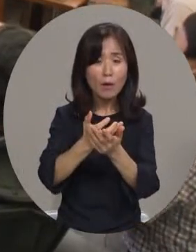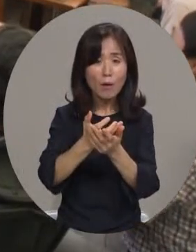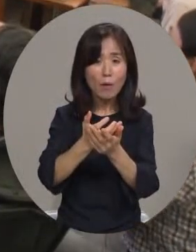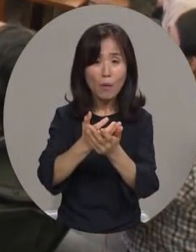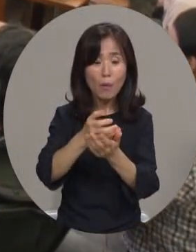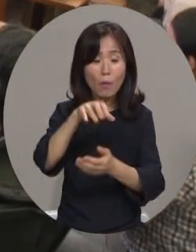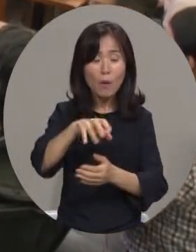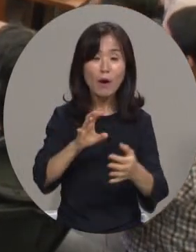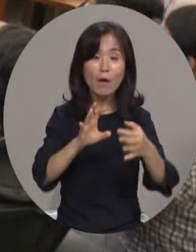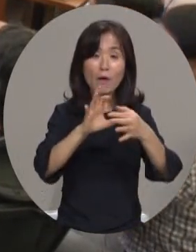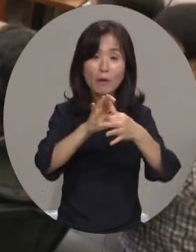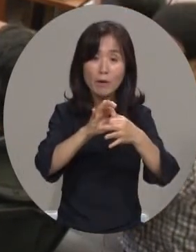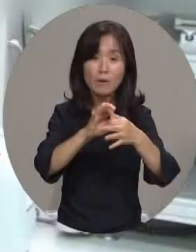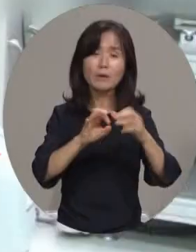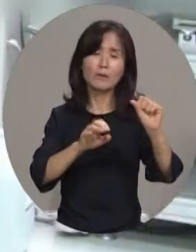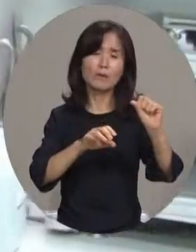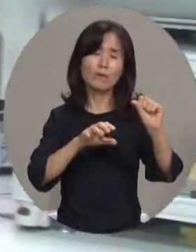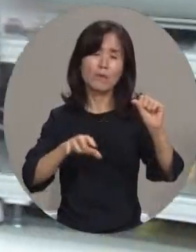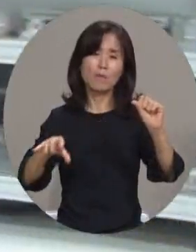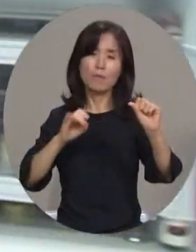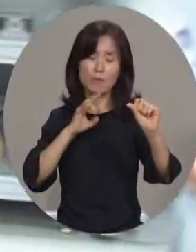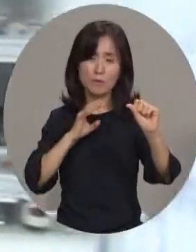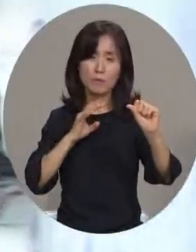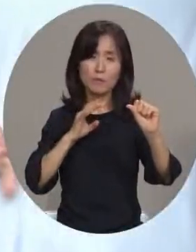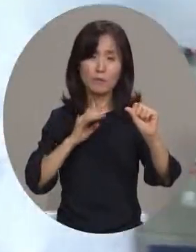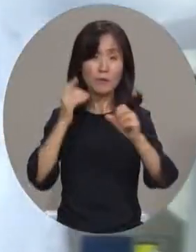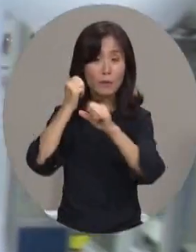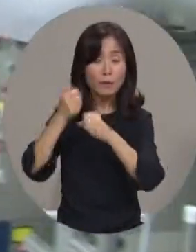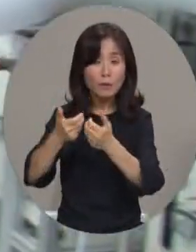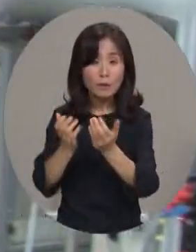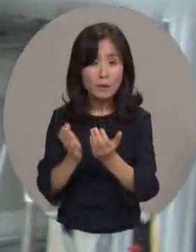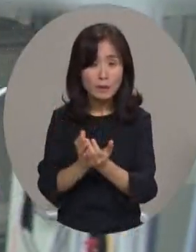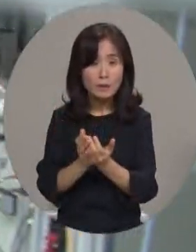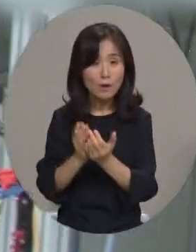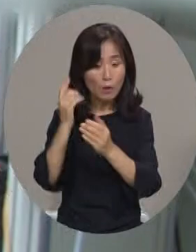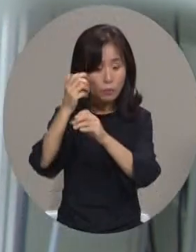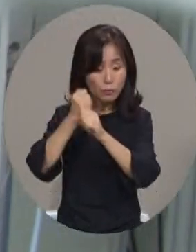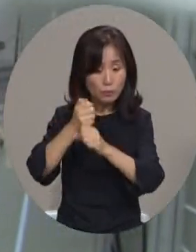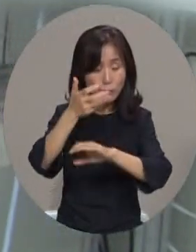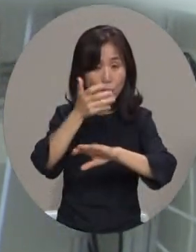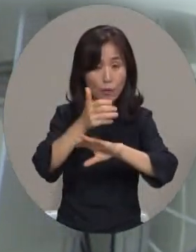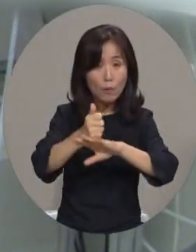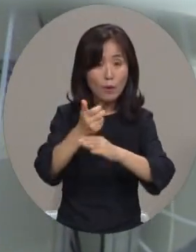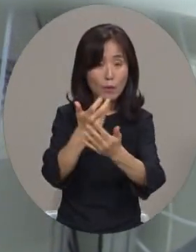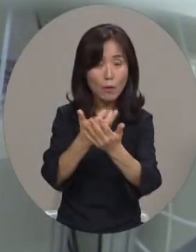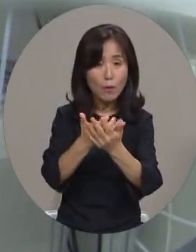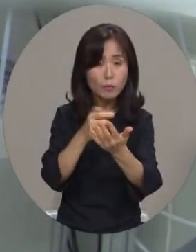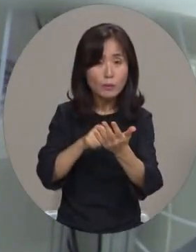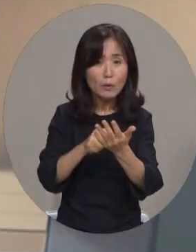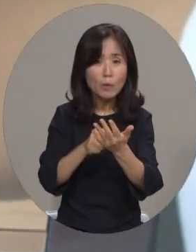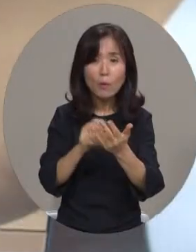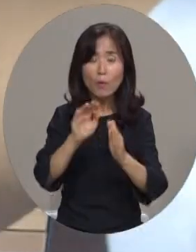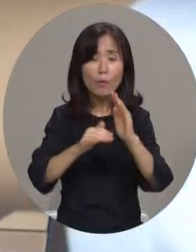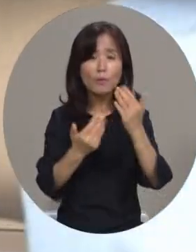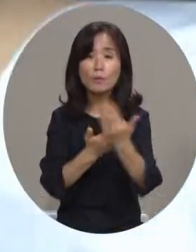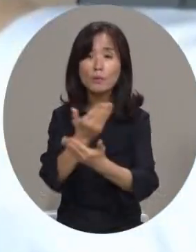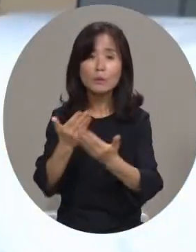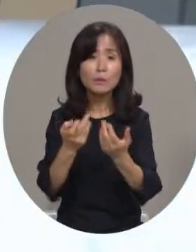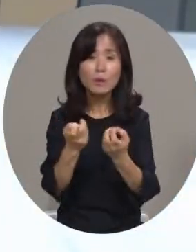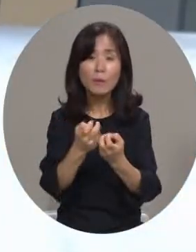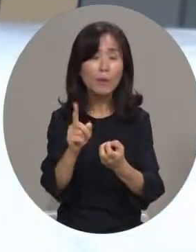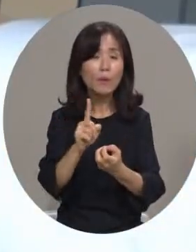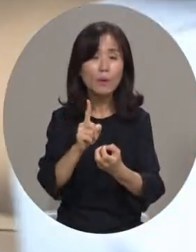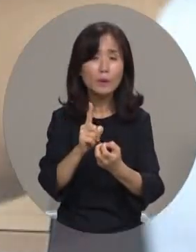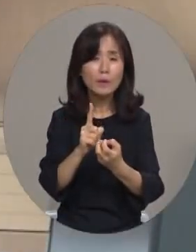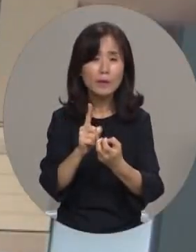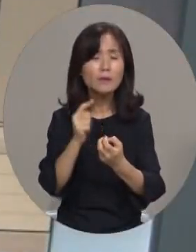연계된 경우는 5곳 뿐이었습니다 이들 연구기관은 연구에서 나온 데이터를 어떻게 공유할지 체계적인 계획 수립에도